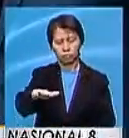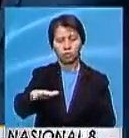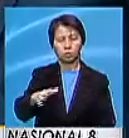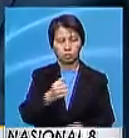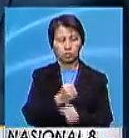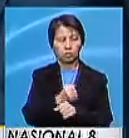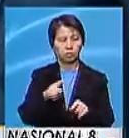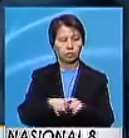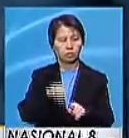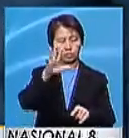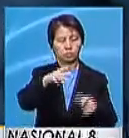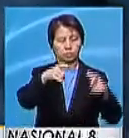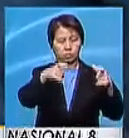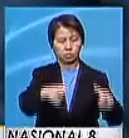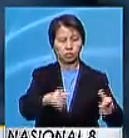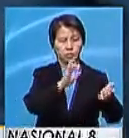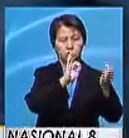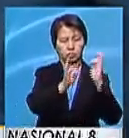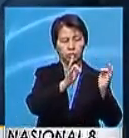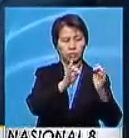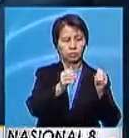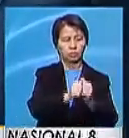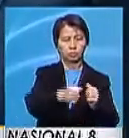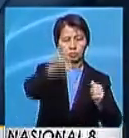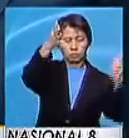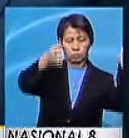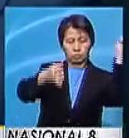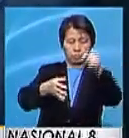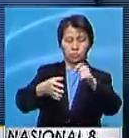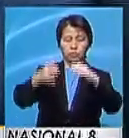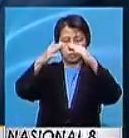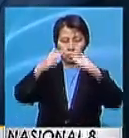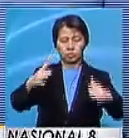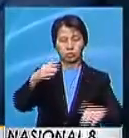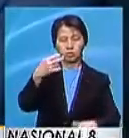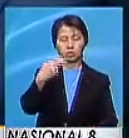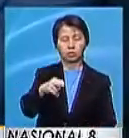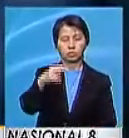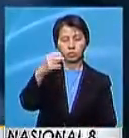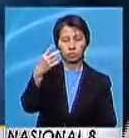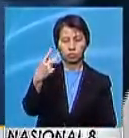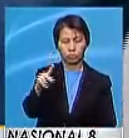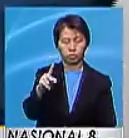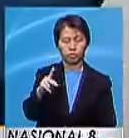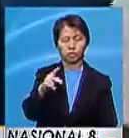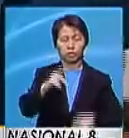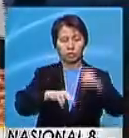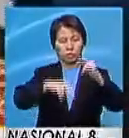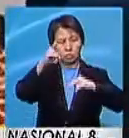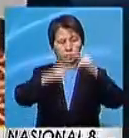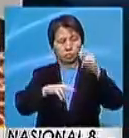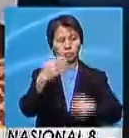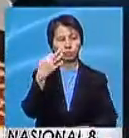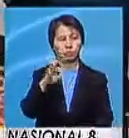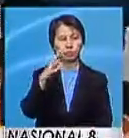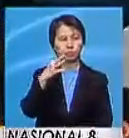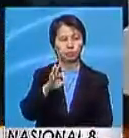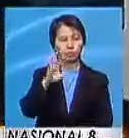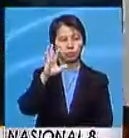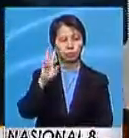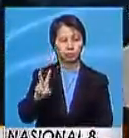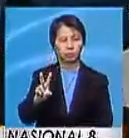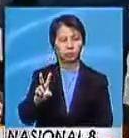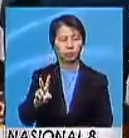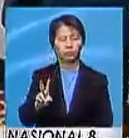latihan di 5 gelanggang squash di Kompleks Hijau Kuning. Gelanggang terbabit yang dibina pada tahun